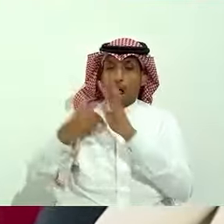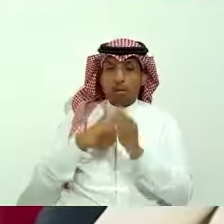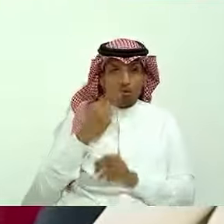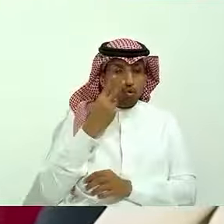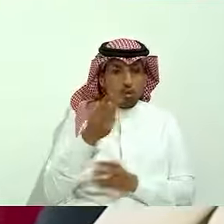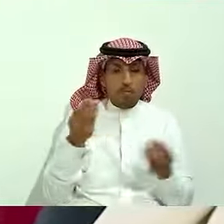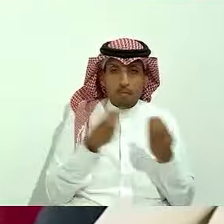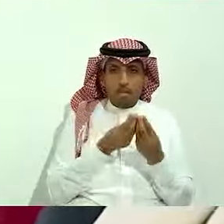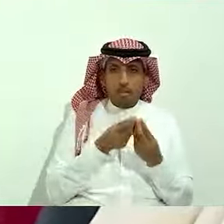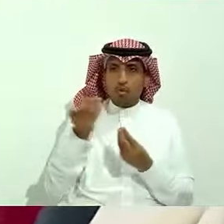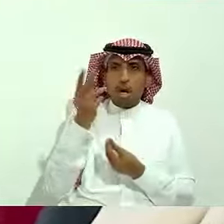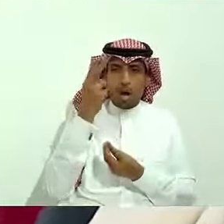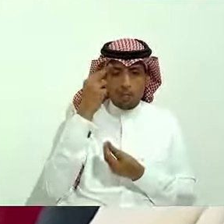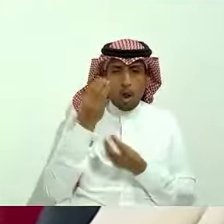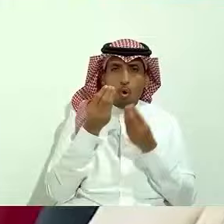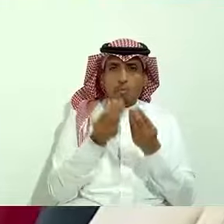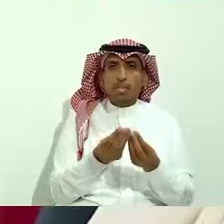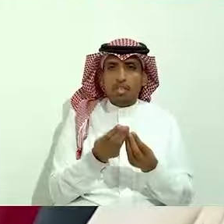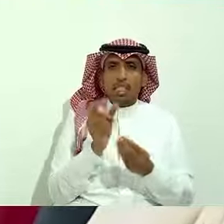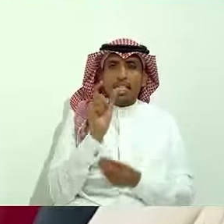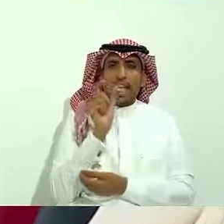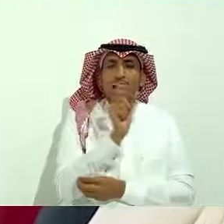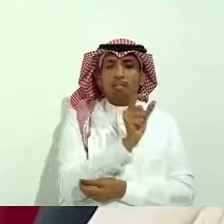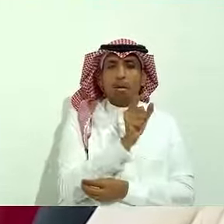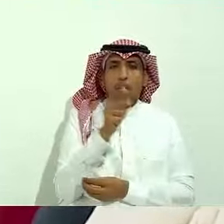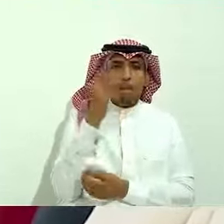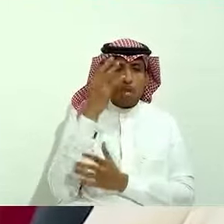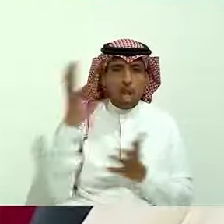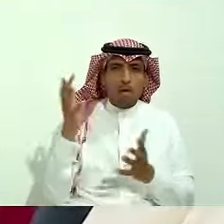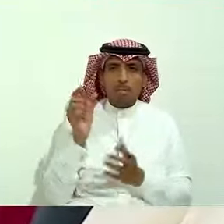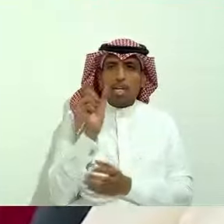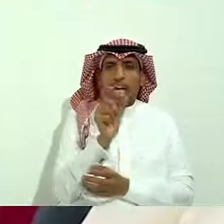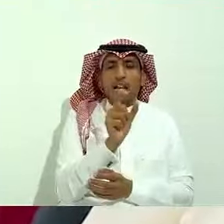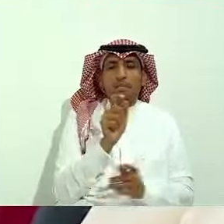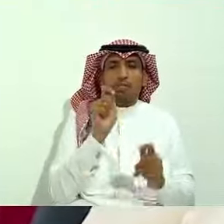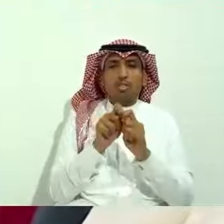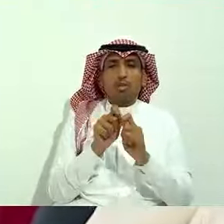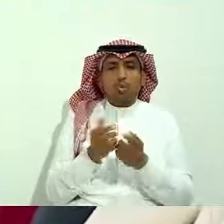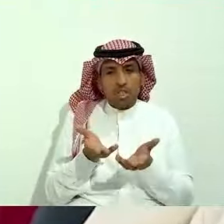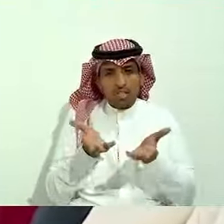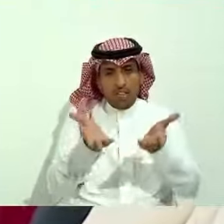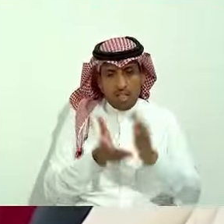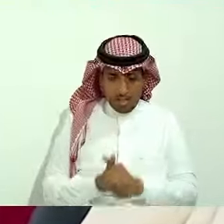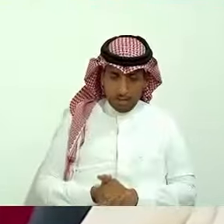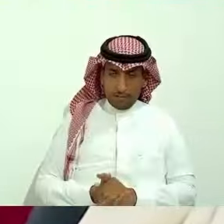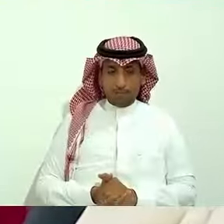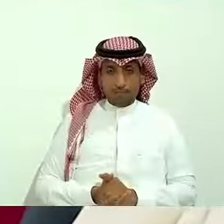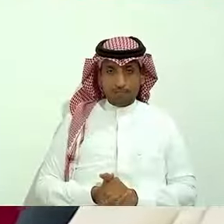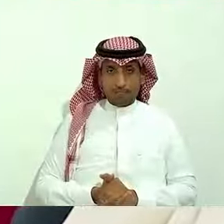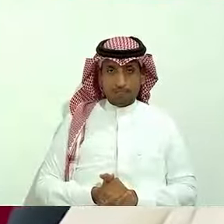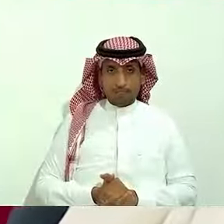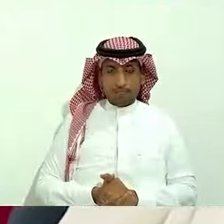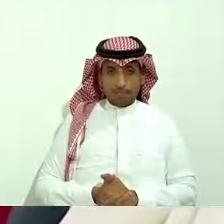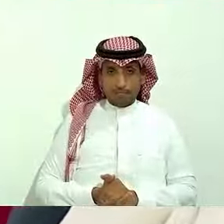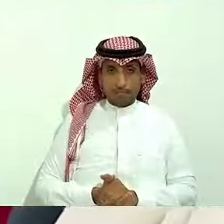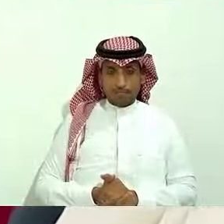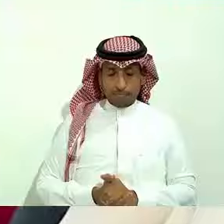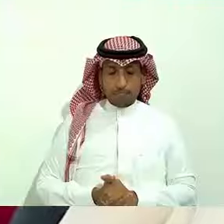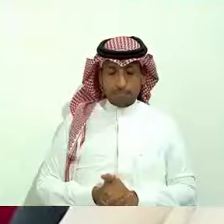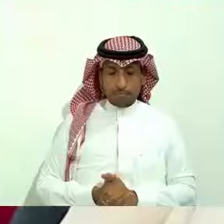بالحضور، لو بتعطينهم كلمة من شخص عنده العلم اللي عندك، لو بتوجهين لهم توجيه، إيش تقولين لهم؟